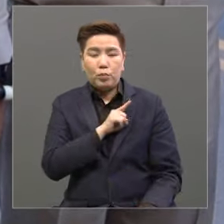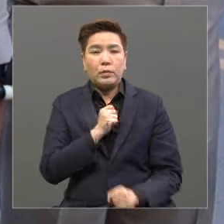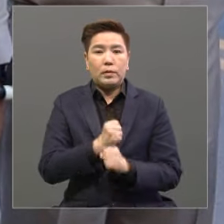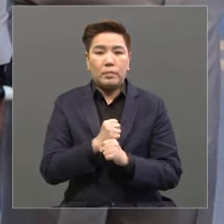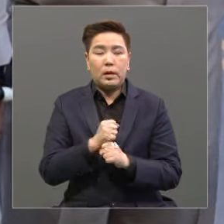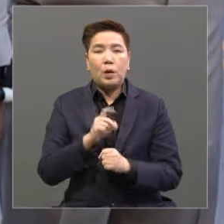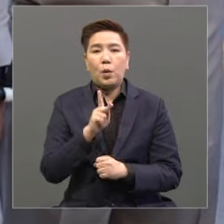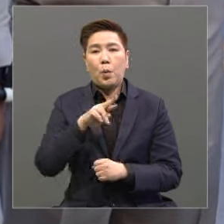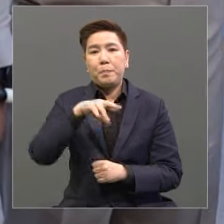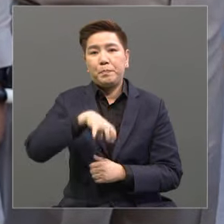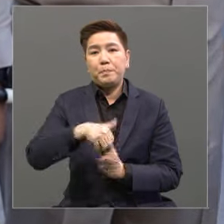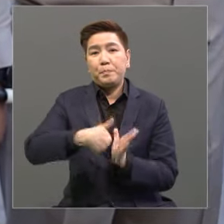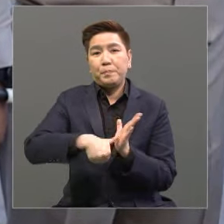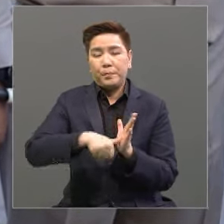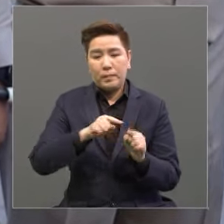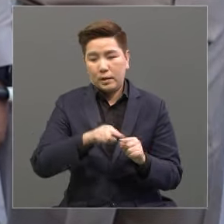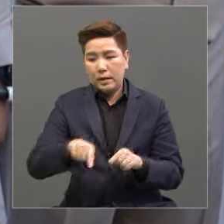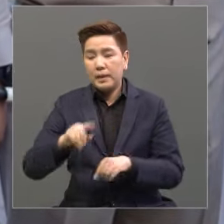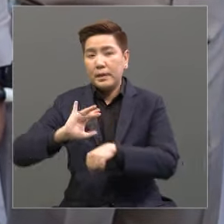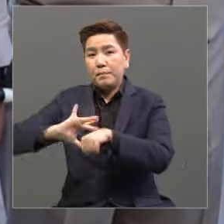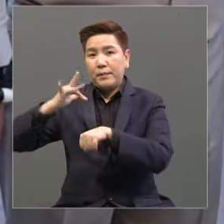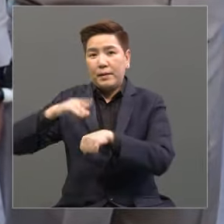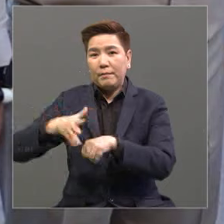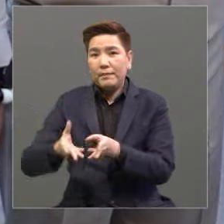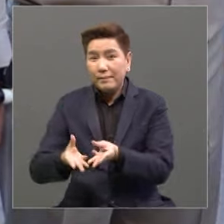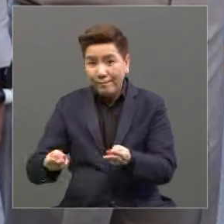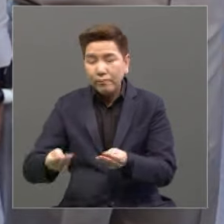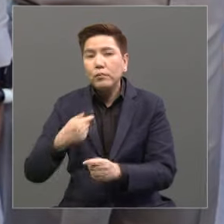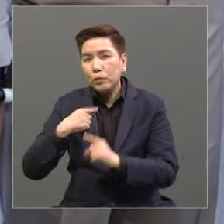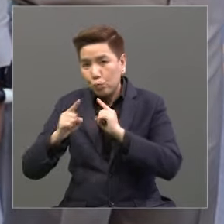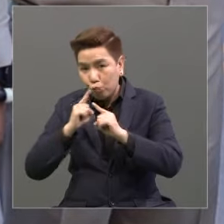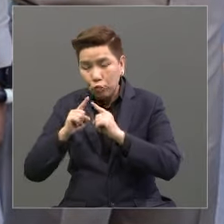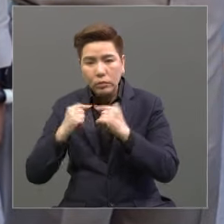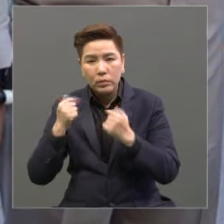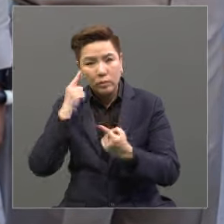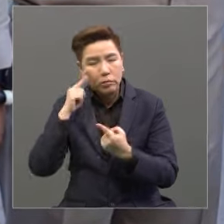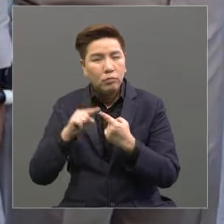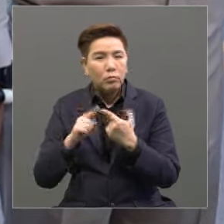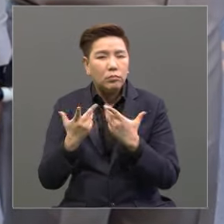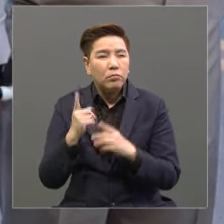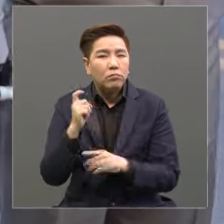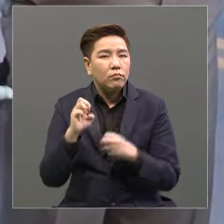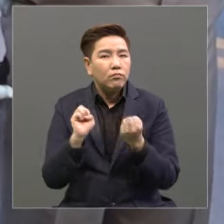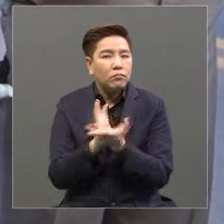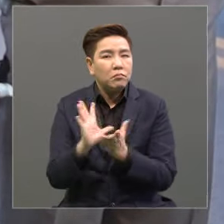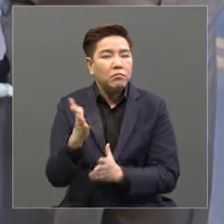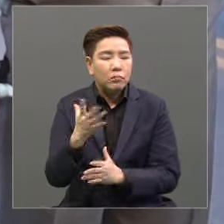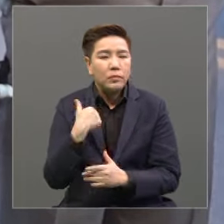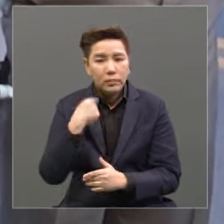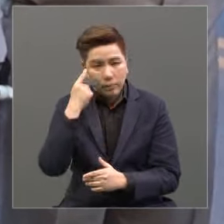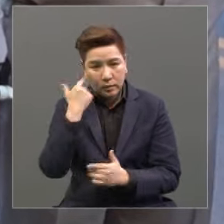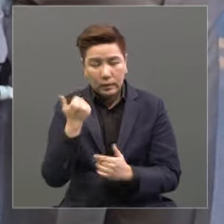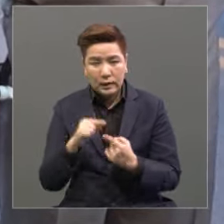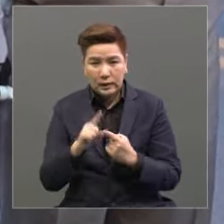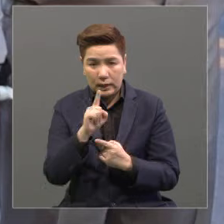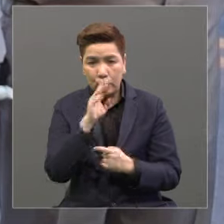กรมศุลก็จะมีกรมอุทยานผมว่าก็ไม่ได้เสียหายอะไรมากส่วน